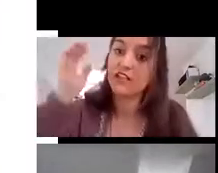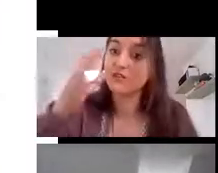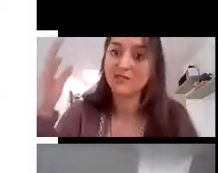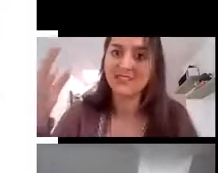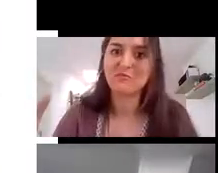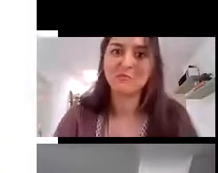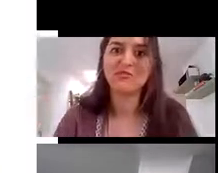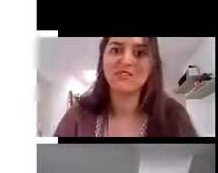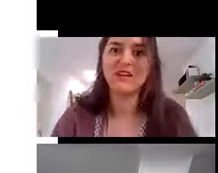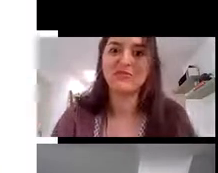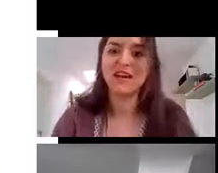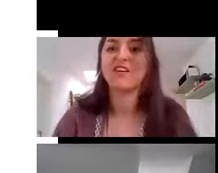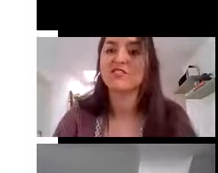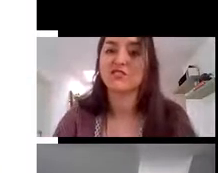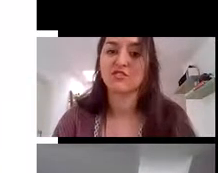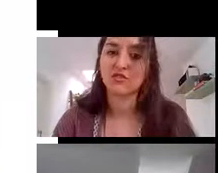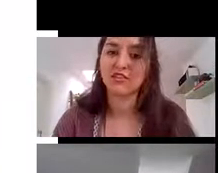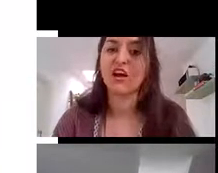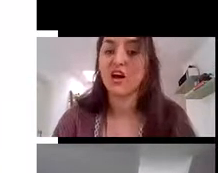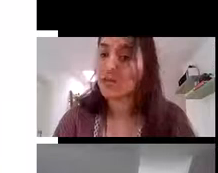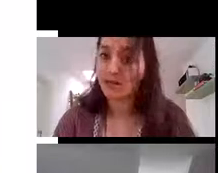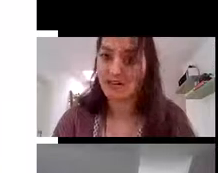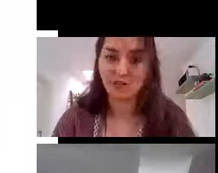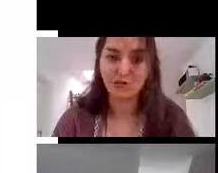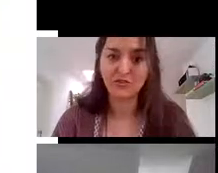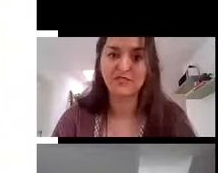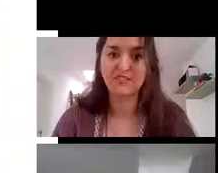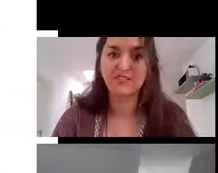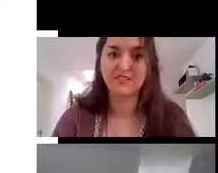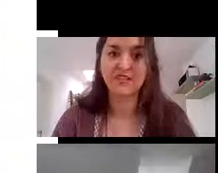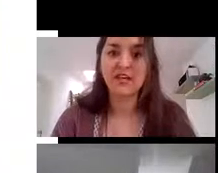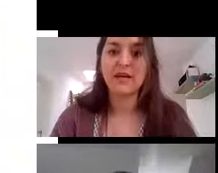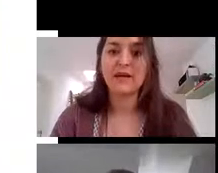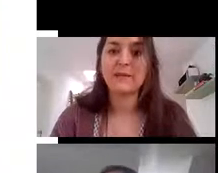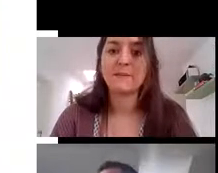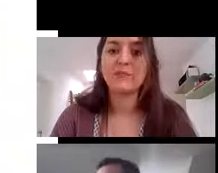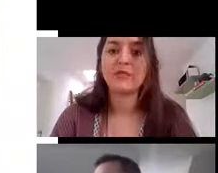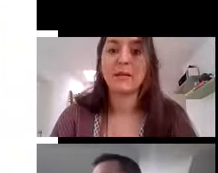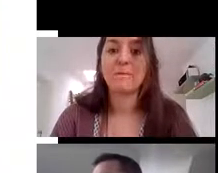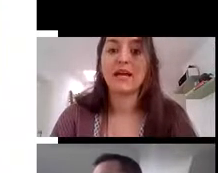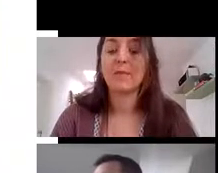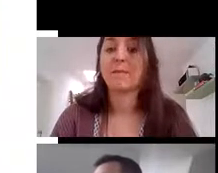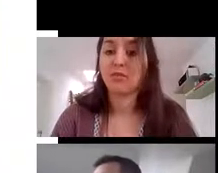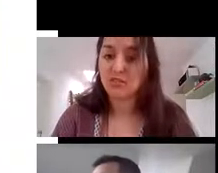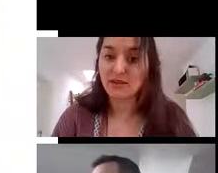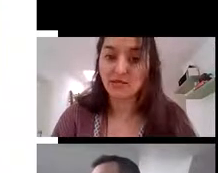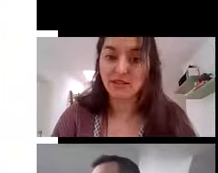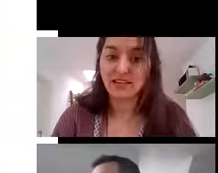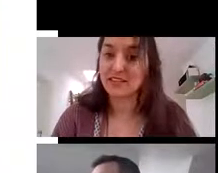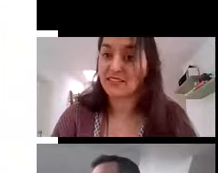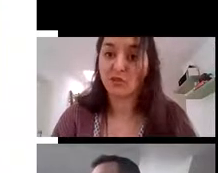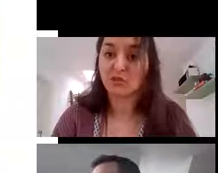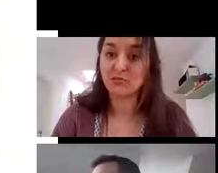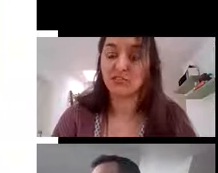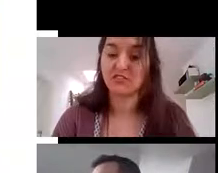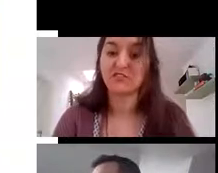als, boven de 12 jaar, als de verzorger allebei een mondmasker. Bij plus